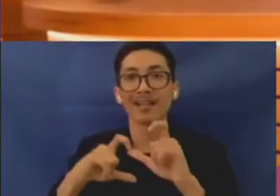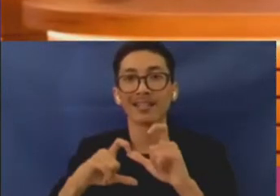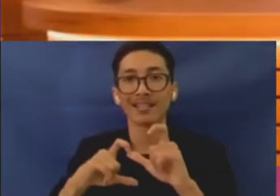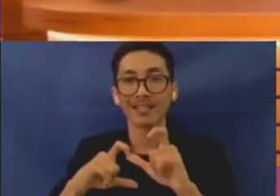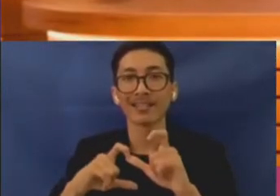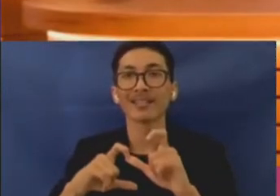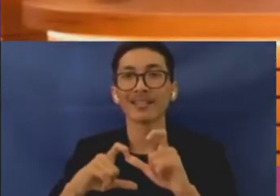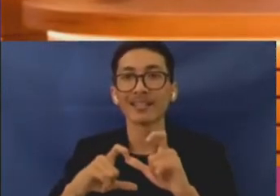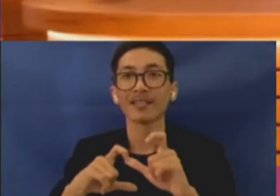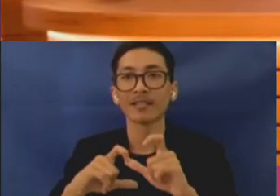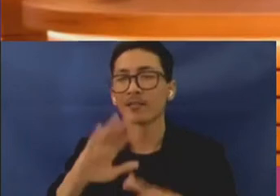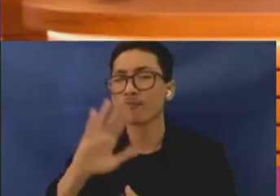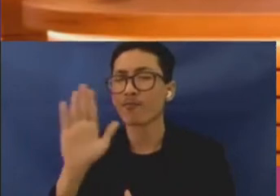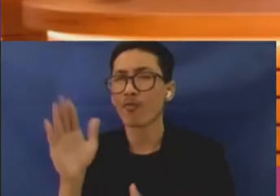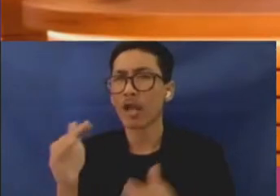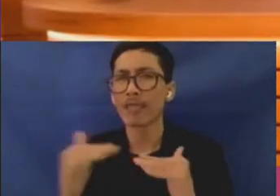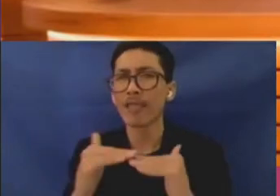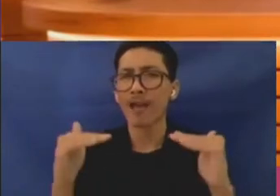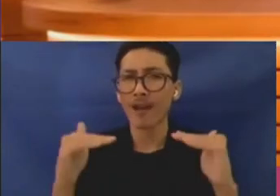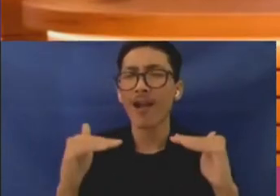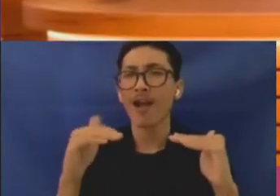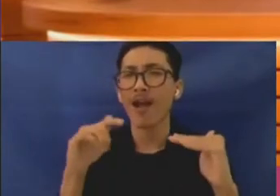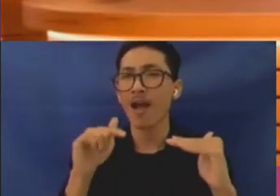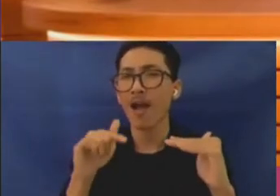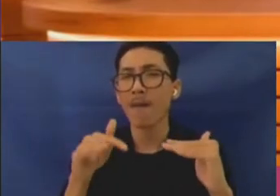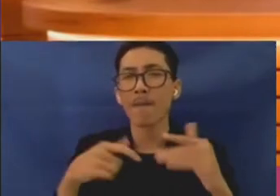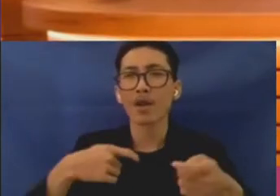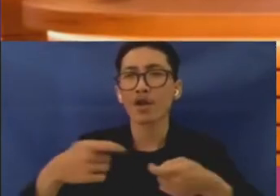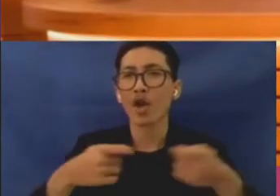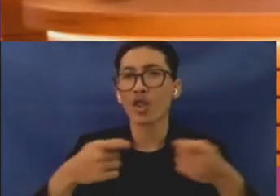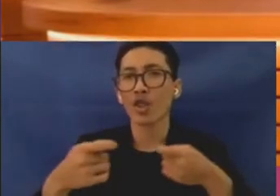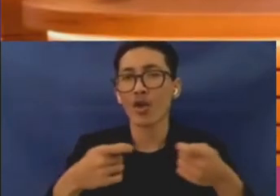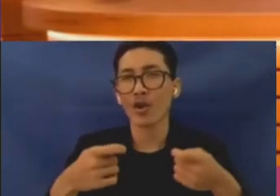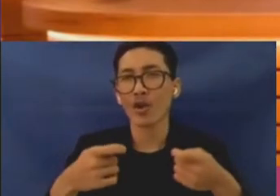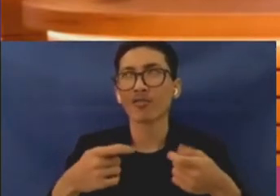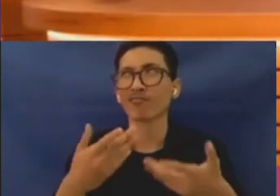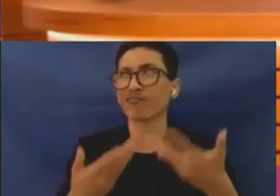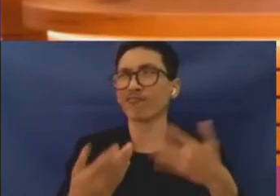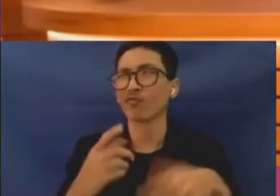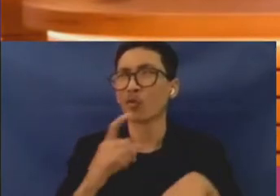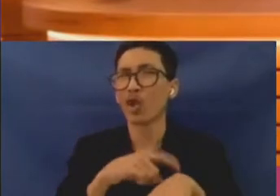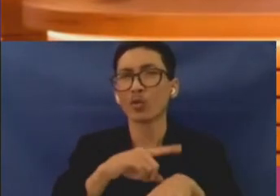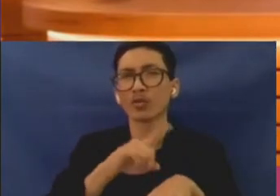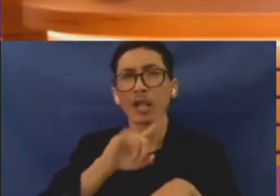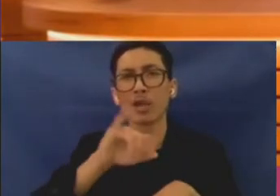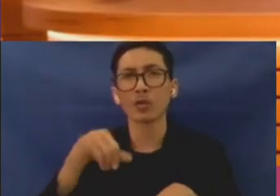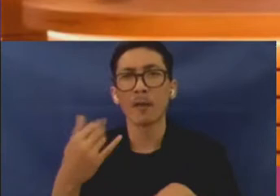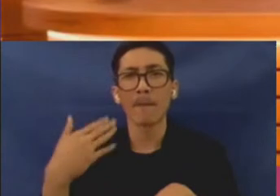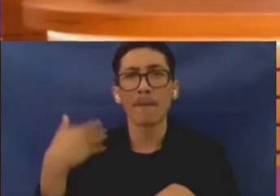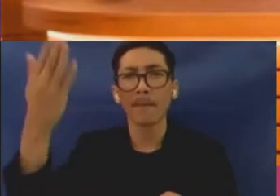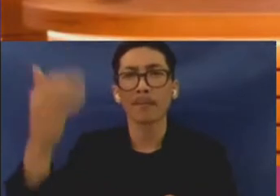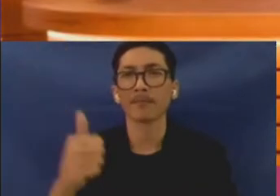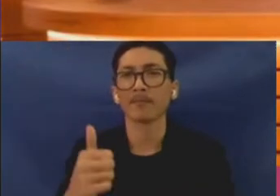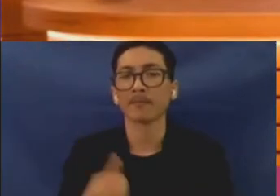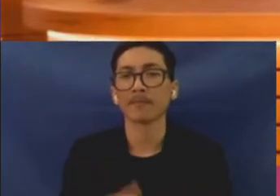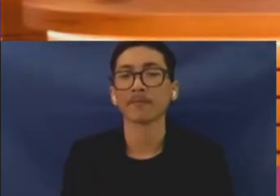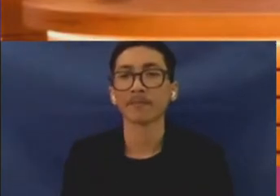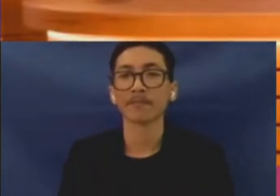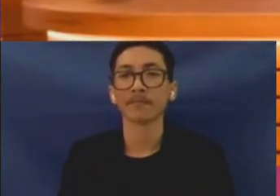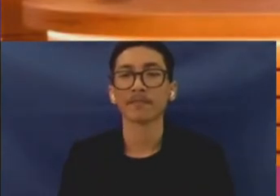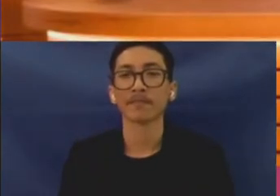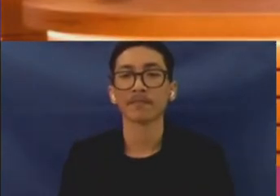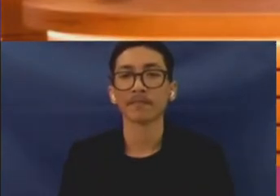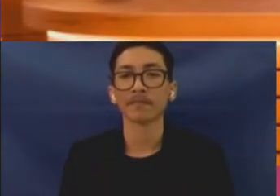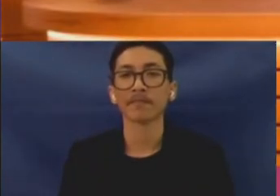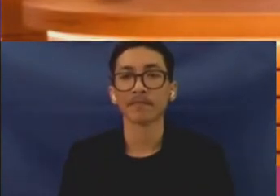akan memandu acara selama kurang lebih 1 jam ke depan. Menyambut topik bahasan pada kesempatan kali ini, terlepas perayaan simbolis